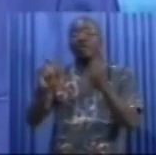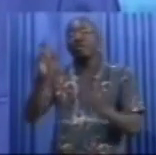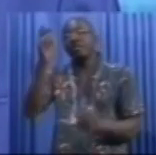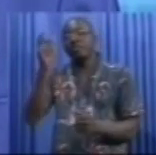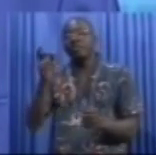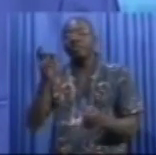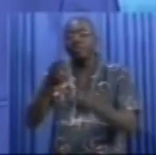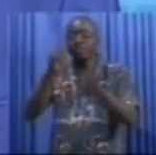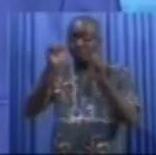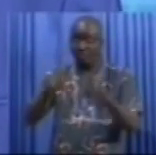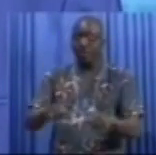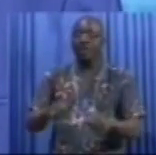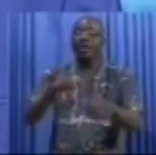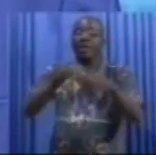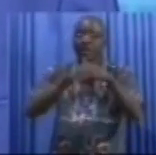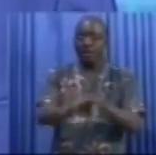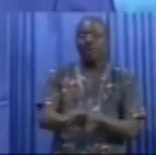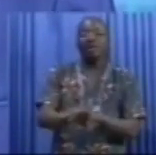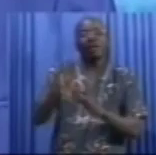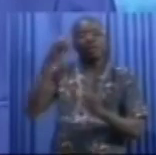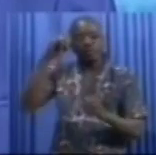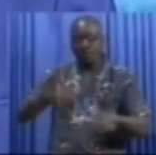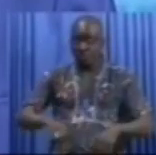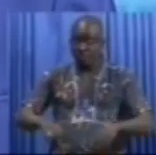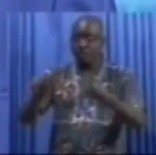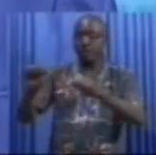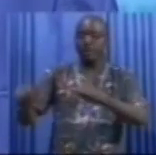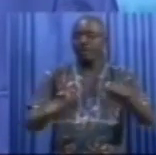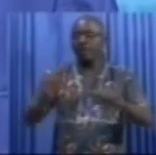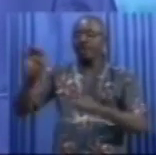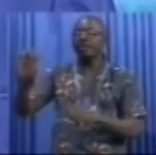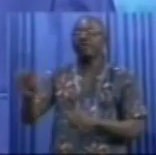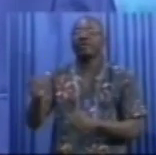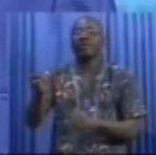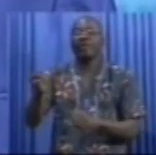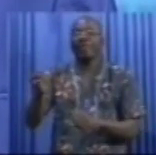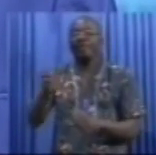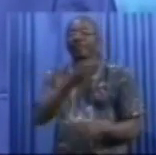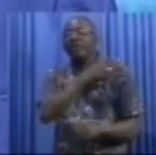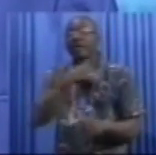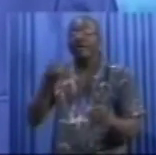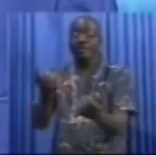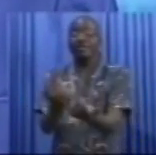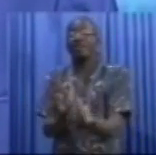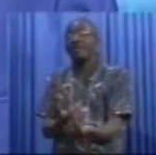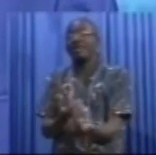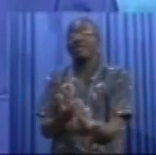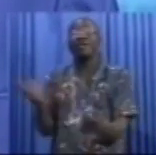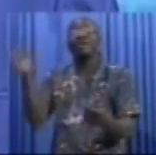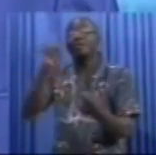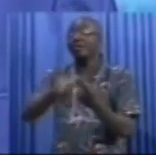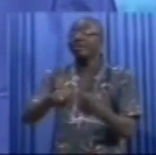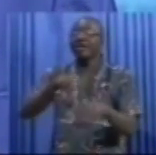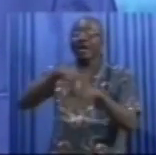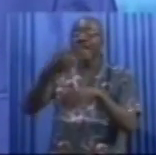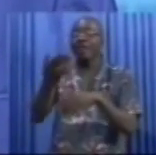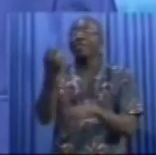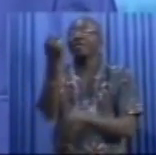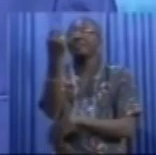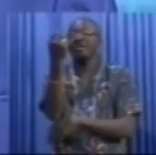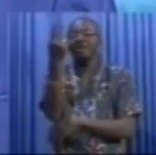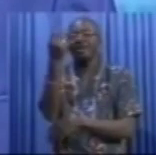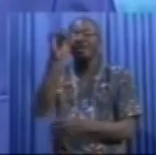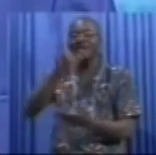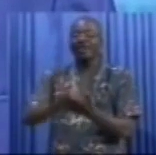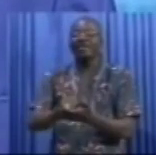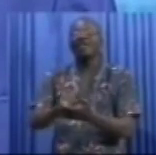l'État, puissent rentrer en possession pour continuer leur activité. Et contre toute attente, jusqu'à l'après-midi, ces